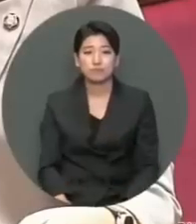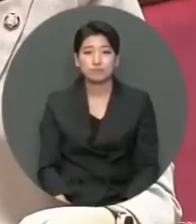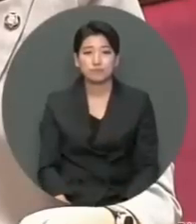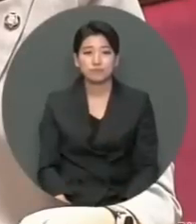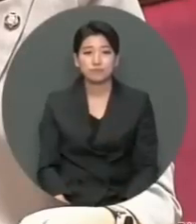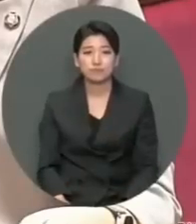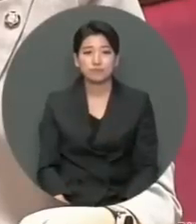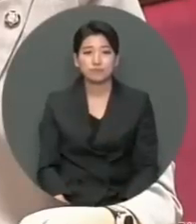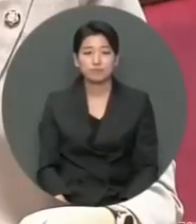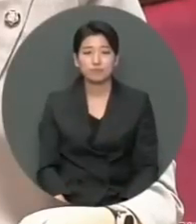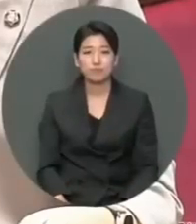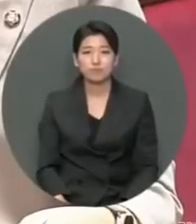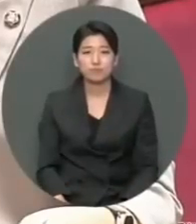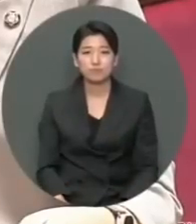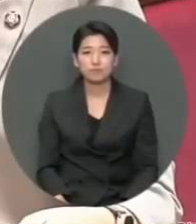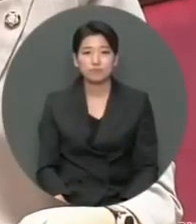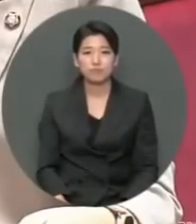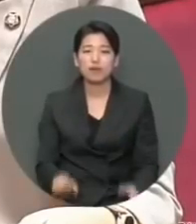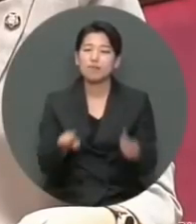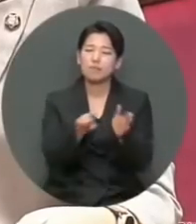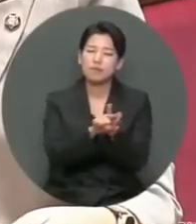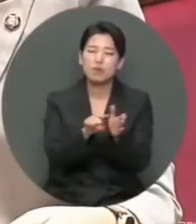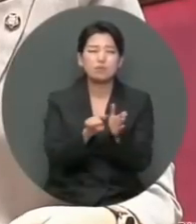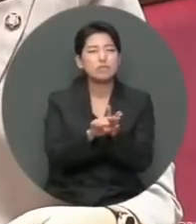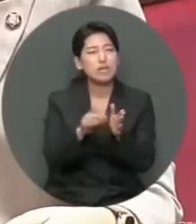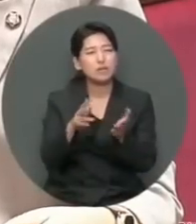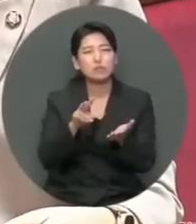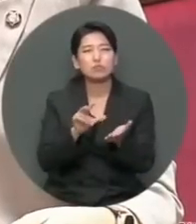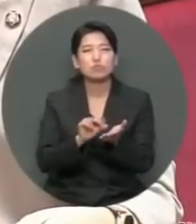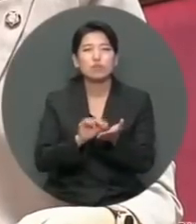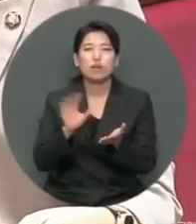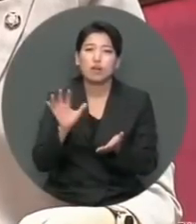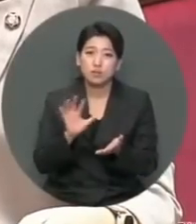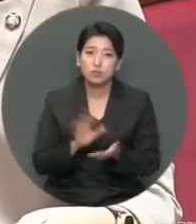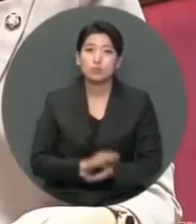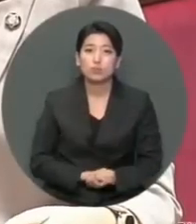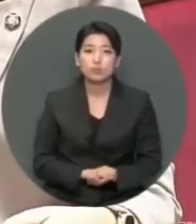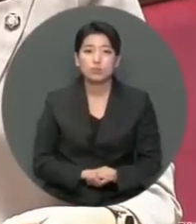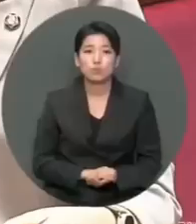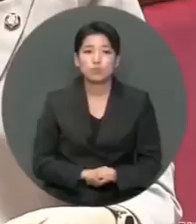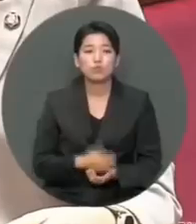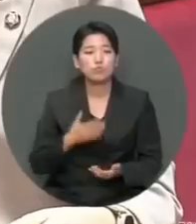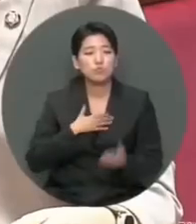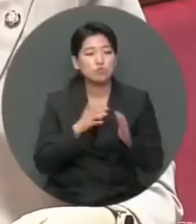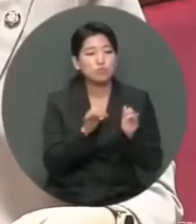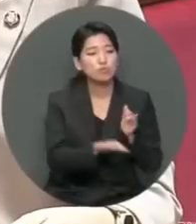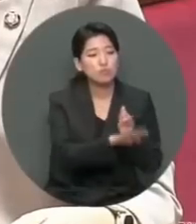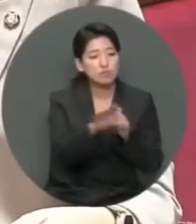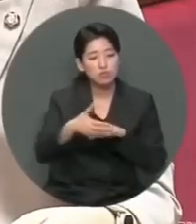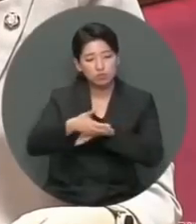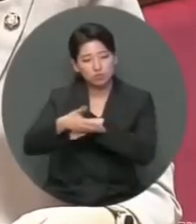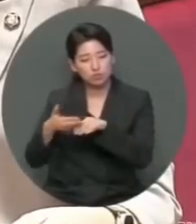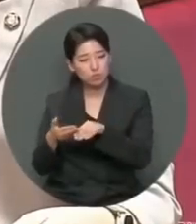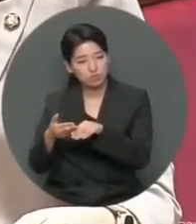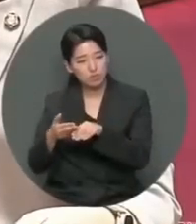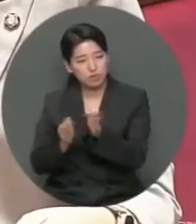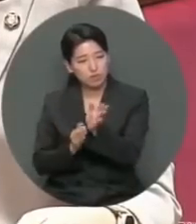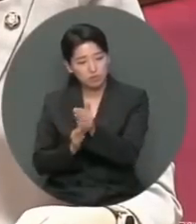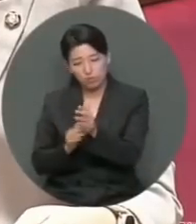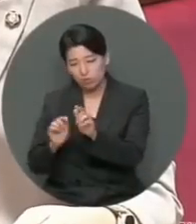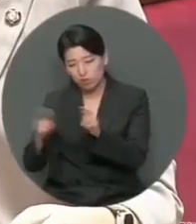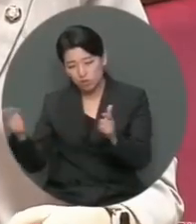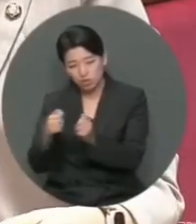그거는 우리의 국민들의 이 수산물에 대한 불안감이 있기 때문에 그거는